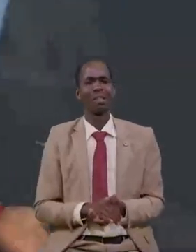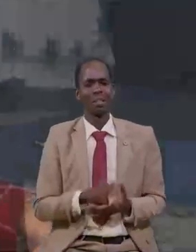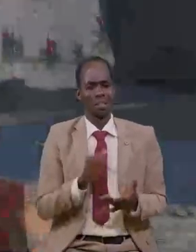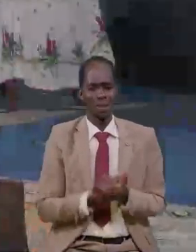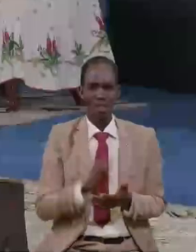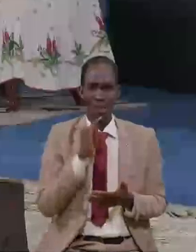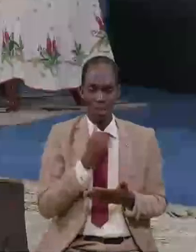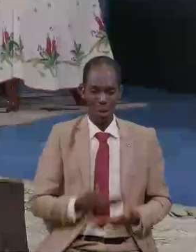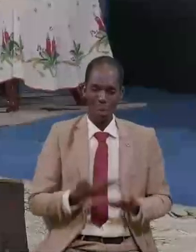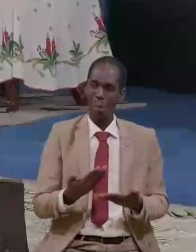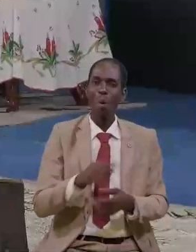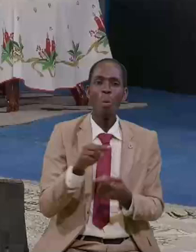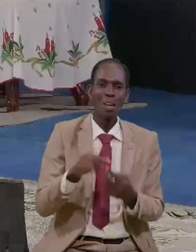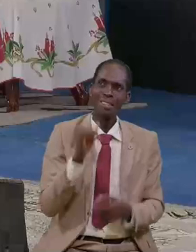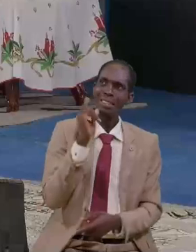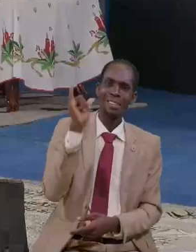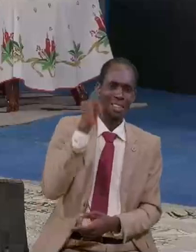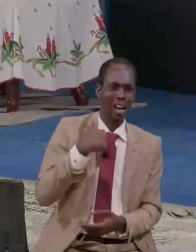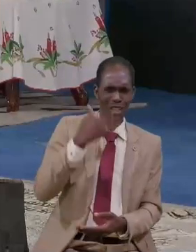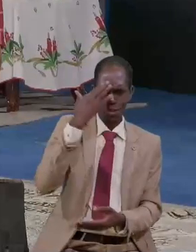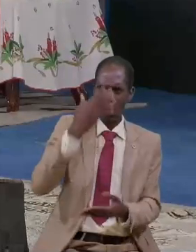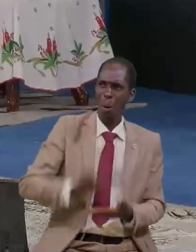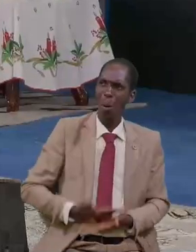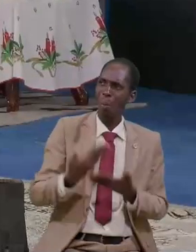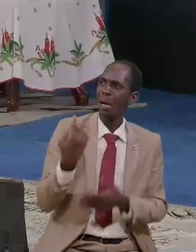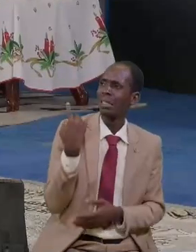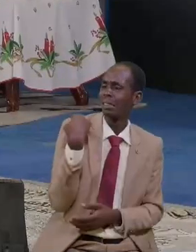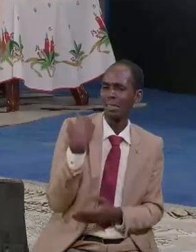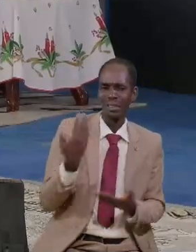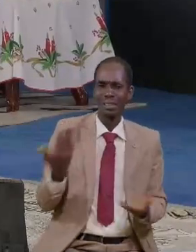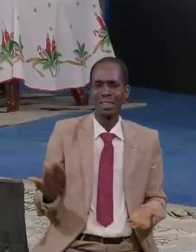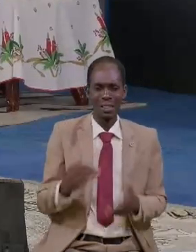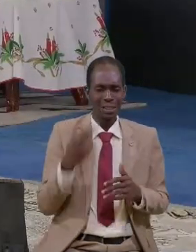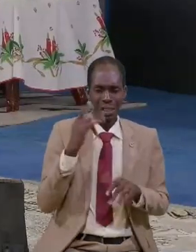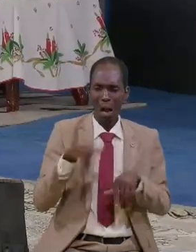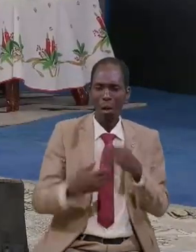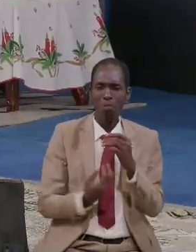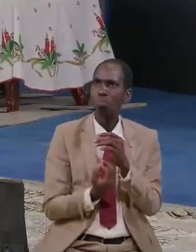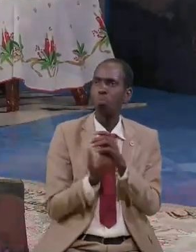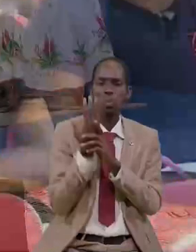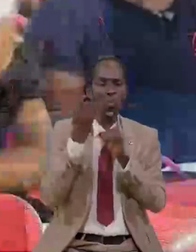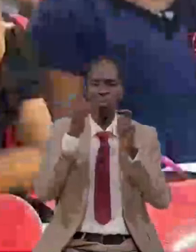qui est née hier, disent-ils. Et regardez là-haut, il est en train de, comment il est en train d'évoluer rapidement, il décrète.